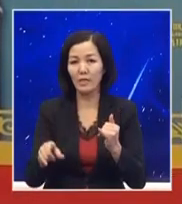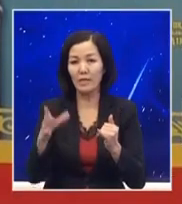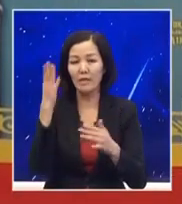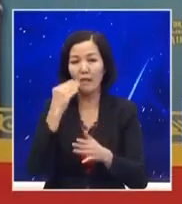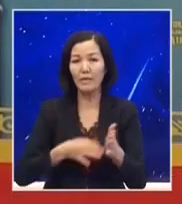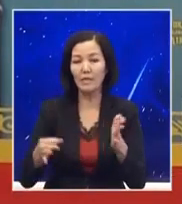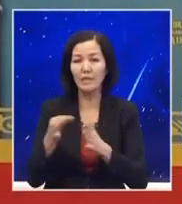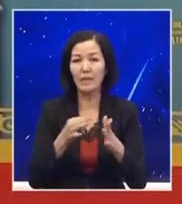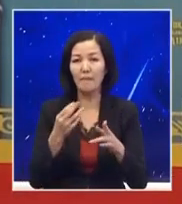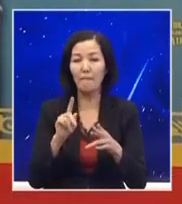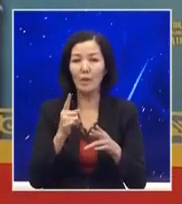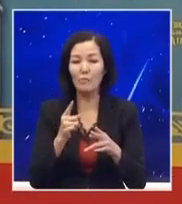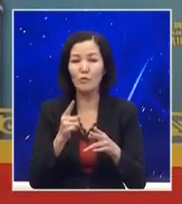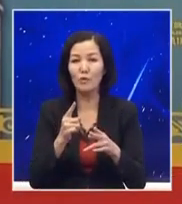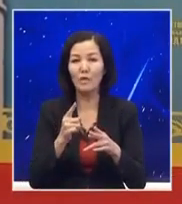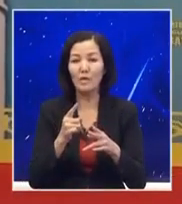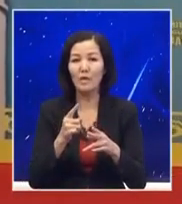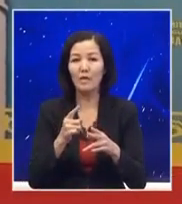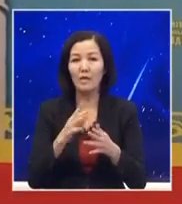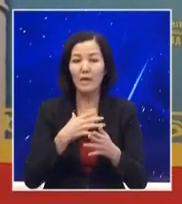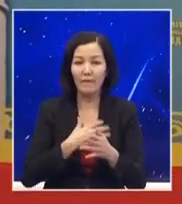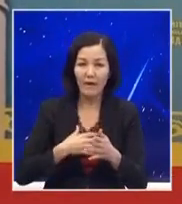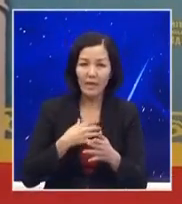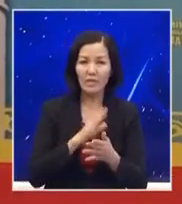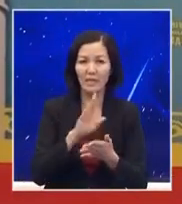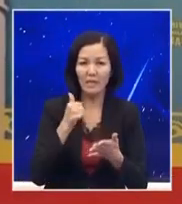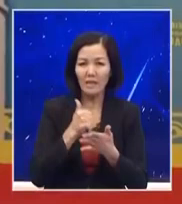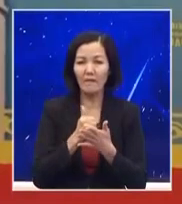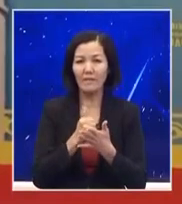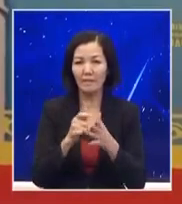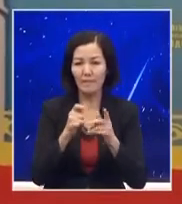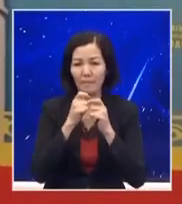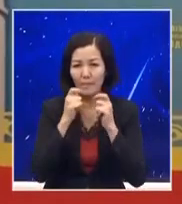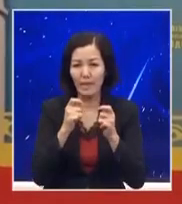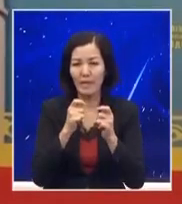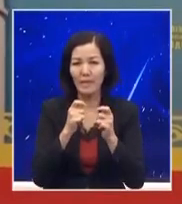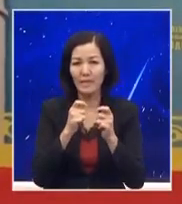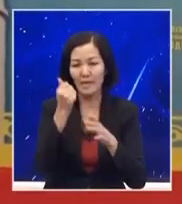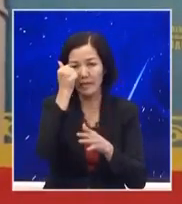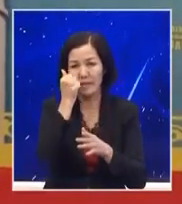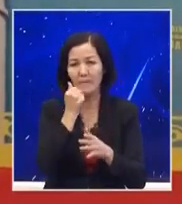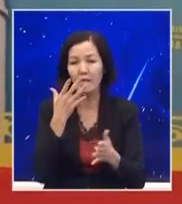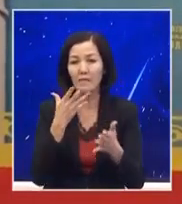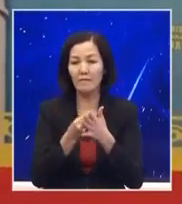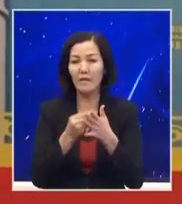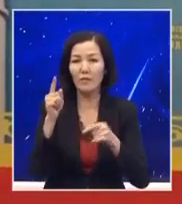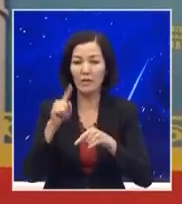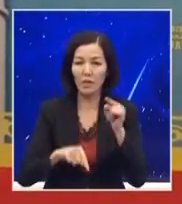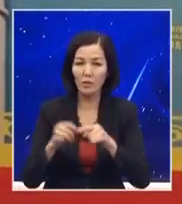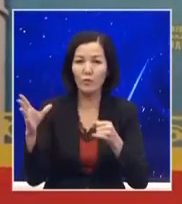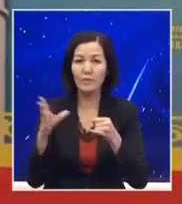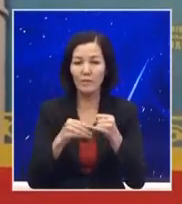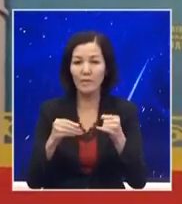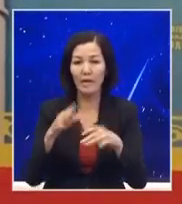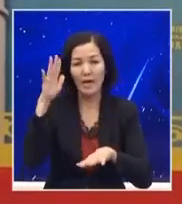потому что самое главное для человека – это иметь благодарность своей родной земли. Я благодарю